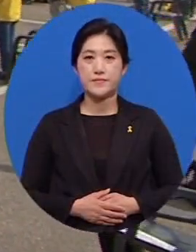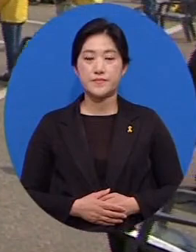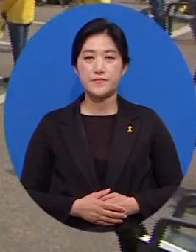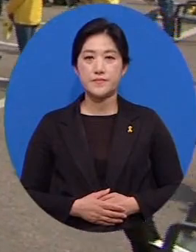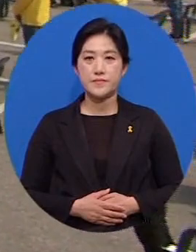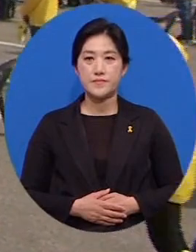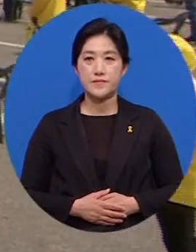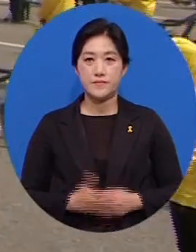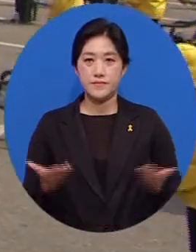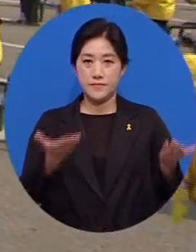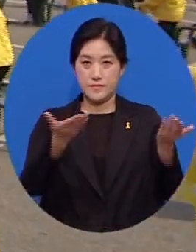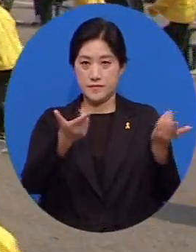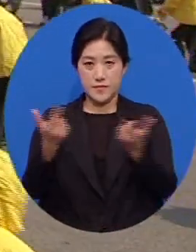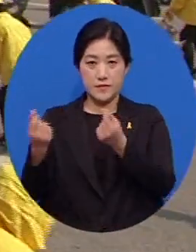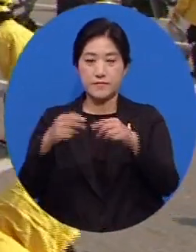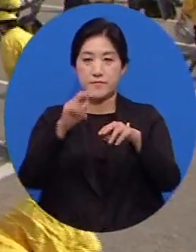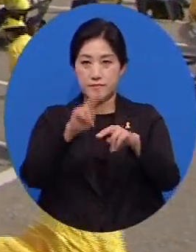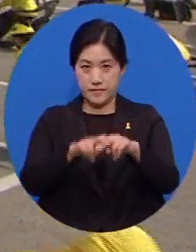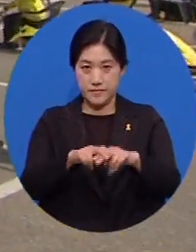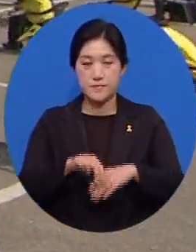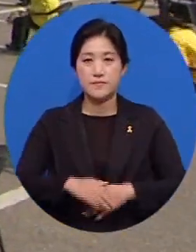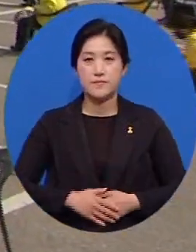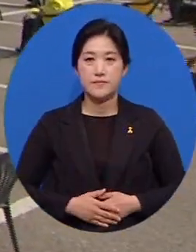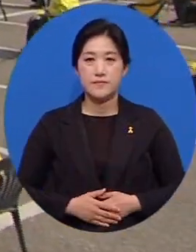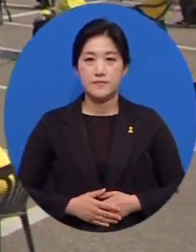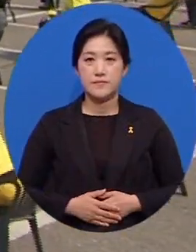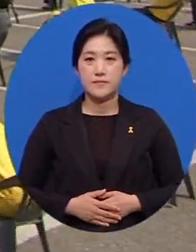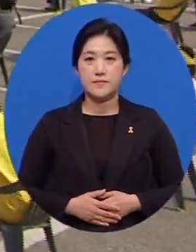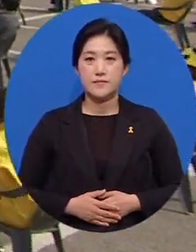모두 자리에 앉아주시기 바랍니다.